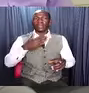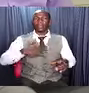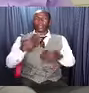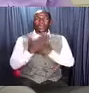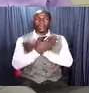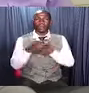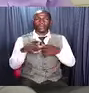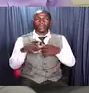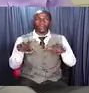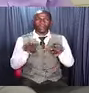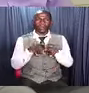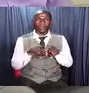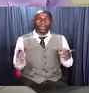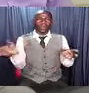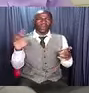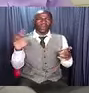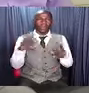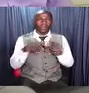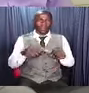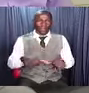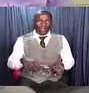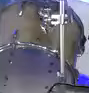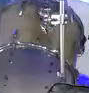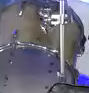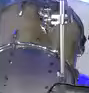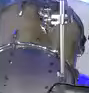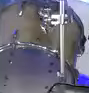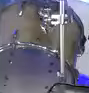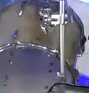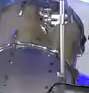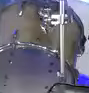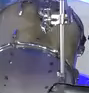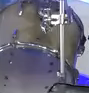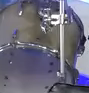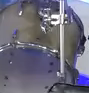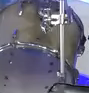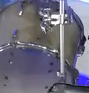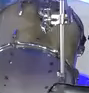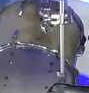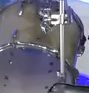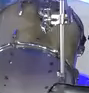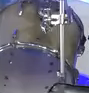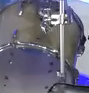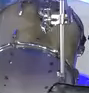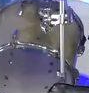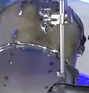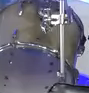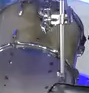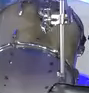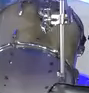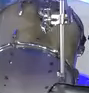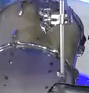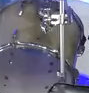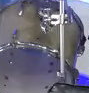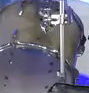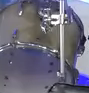atampenda, nasi tutakuja kwake na kufanya makao kwake. Jesus answered and said unto him, if a man love me, he